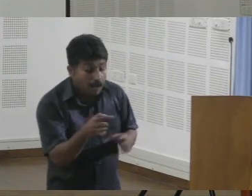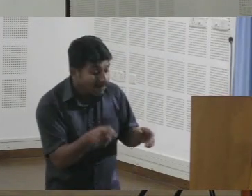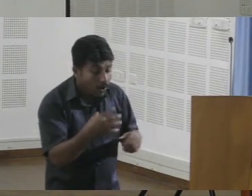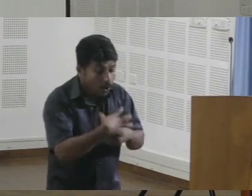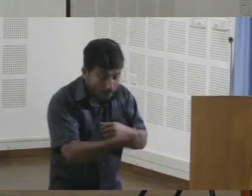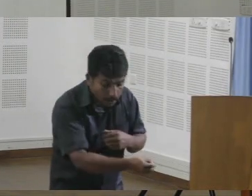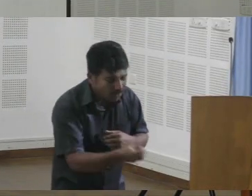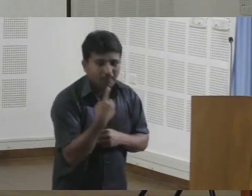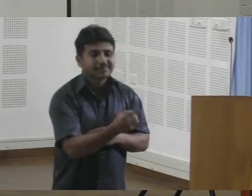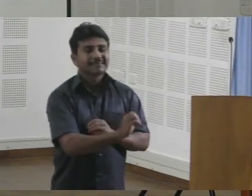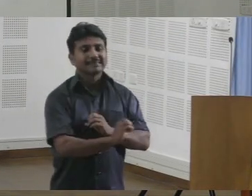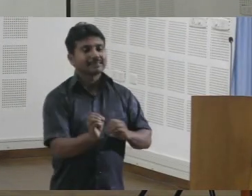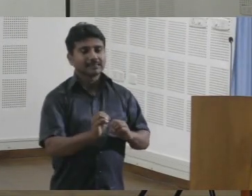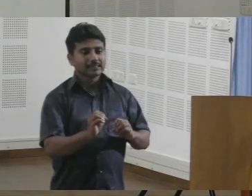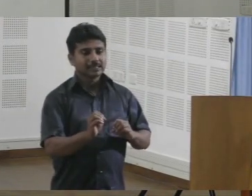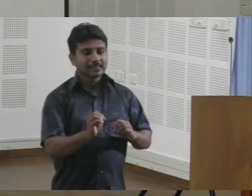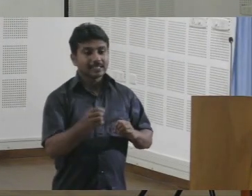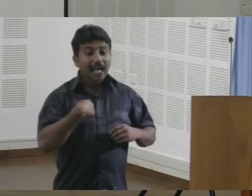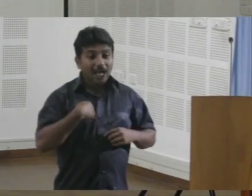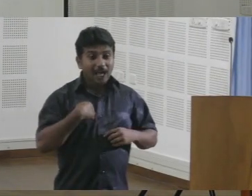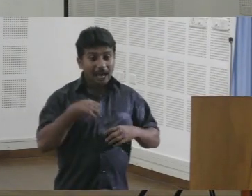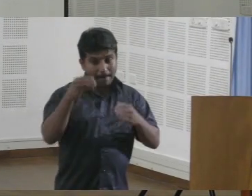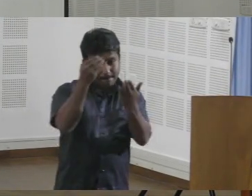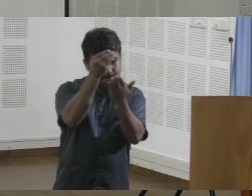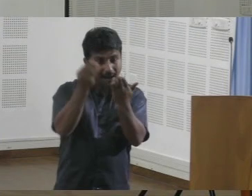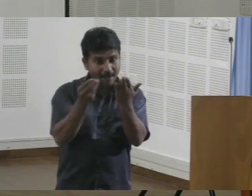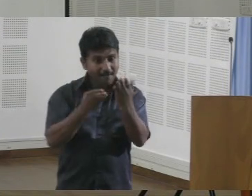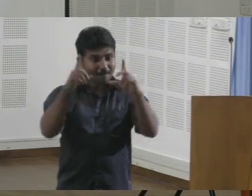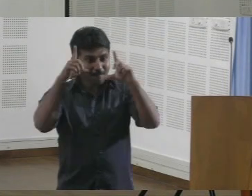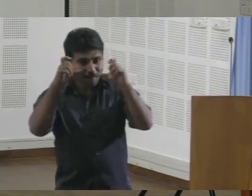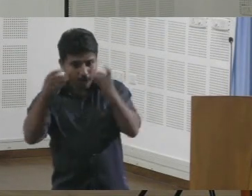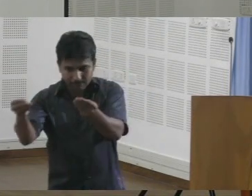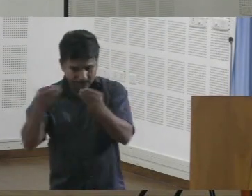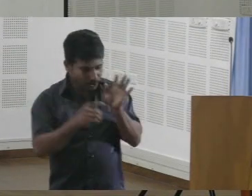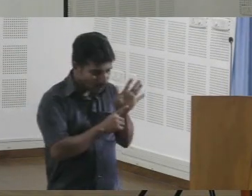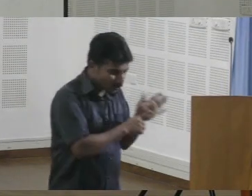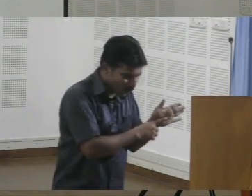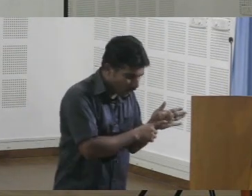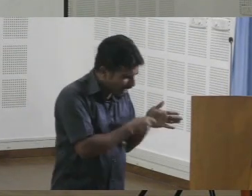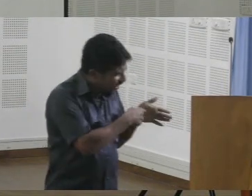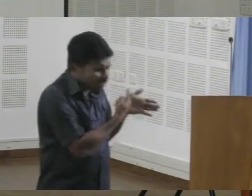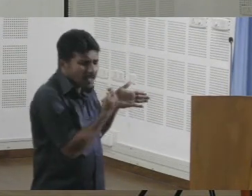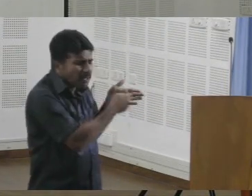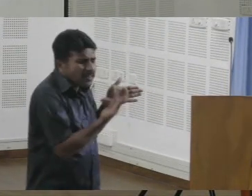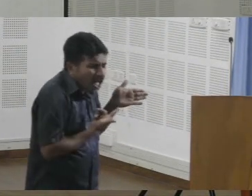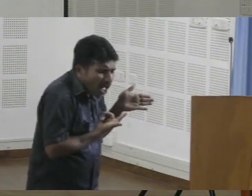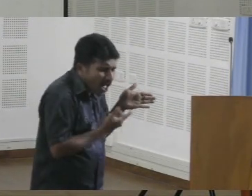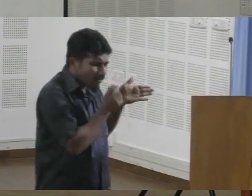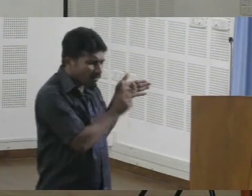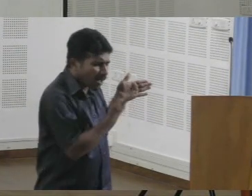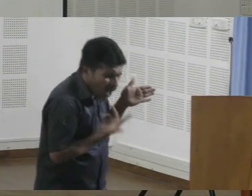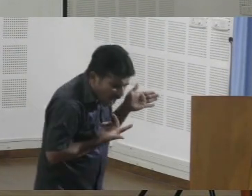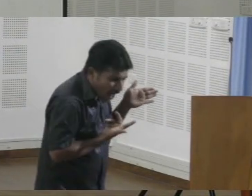പിക്ചേഴ്സിന് വേർഡ് കണ്ടുപിടിച്ചിട്ട് ആ വേർഡ് ടൈപ്പ് ചെയ്യാനാണ് പറഞ്ഞേ. അപ്പോൾ മീനിങ് ഫുള്ളായിട്ട് നമ്മൾ ലാംഗ്വേജും കോംപ്രിഹെൻഷനും ഇതിൻ്റെ